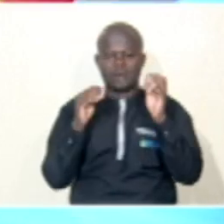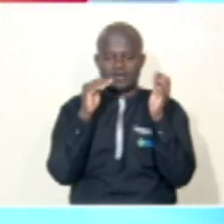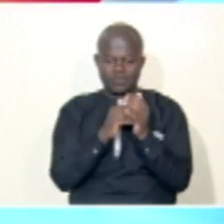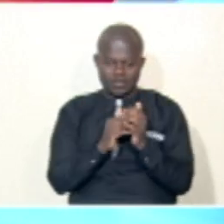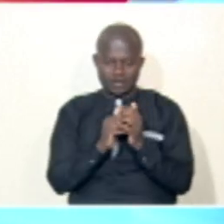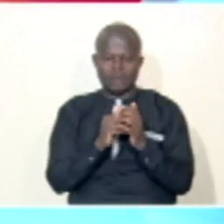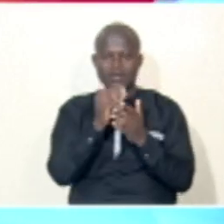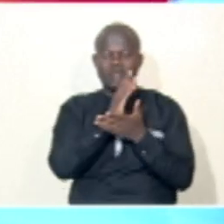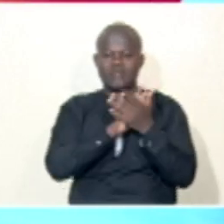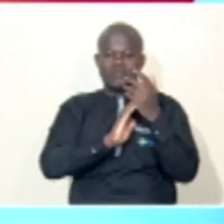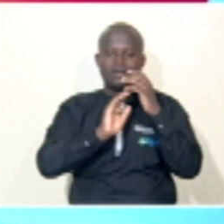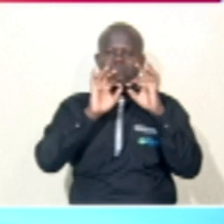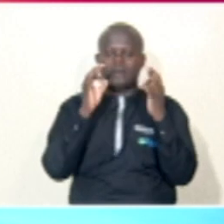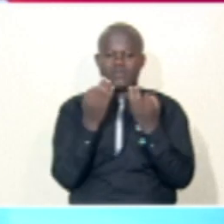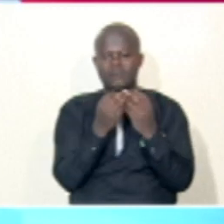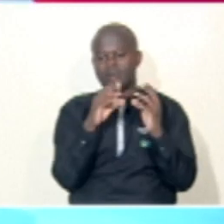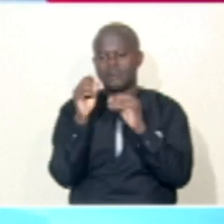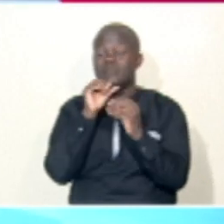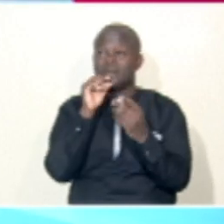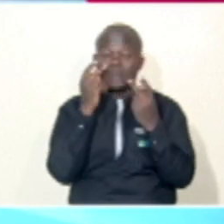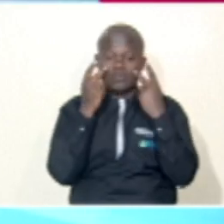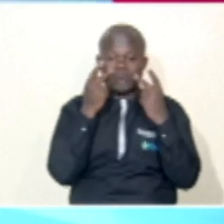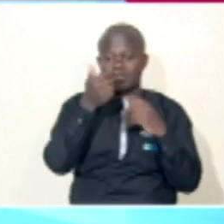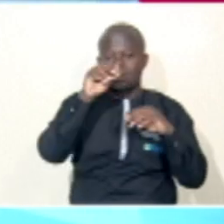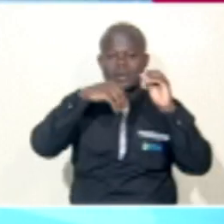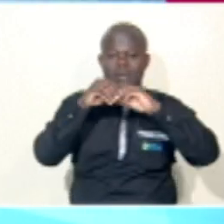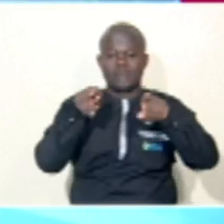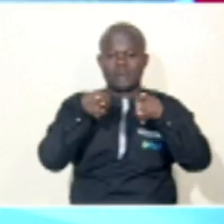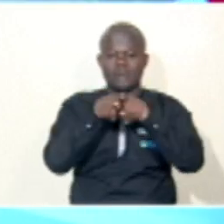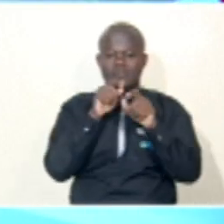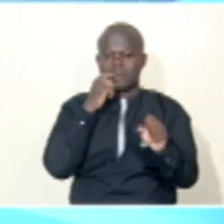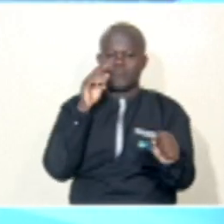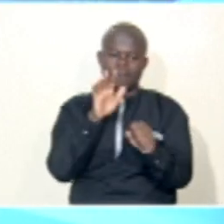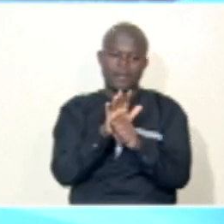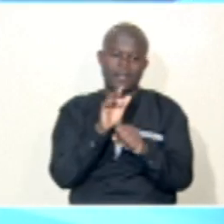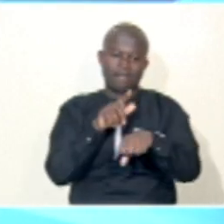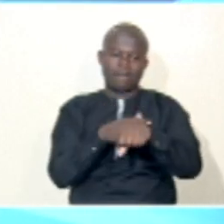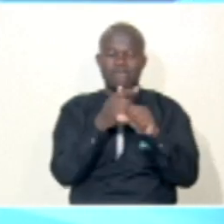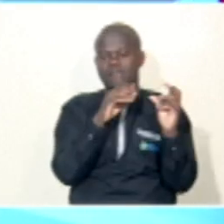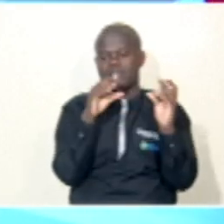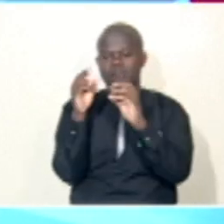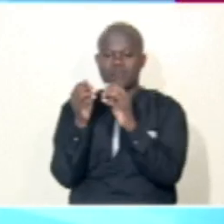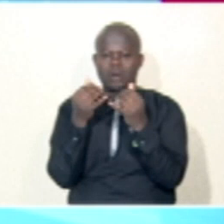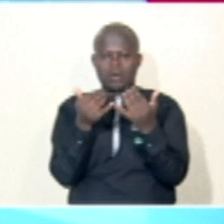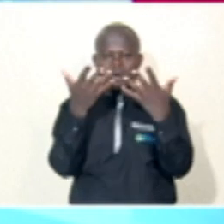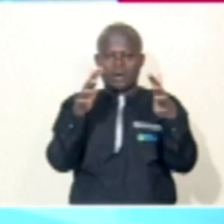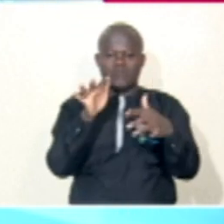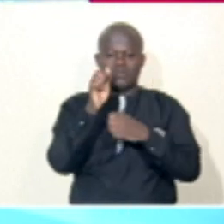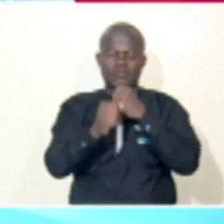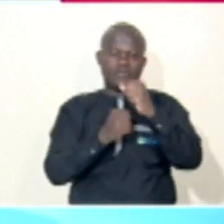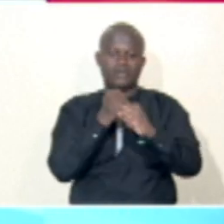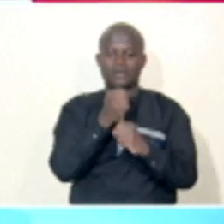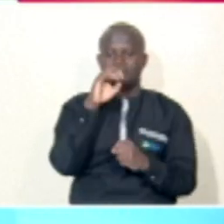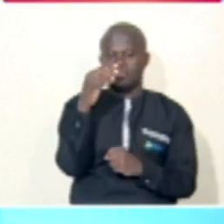kandi hari imiryango yimuwe itarabona kuri uwo musaruro nk'uko yabyijejwe yimurwa hakaba hashize imyaka